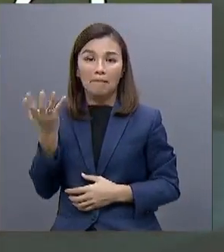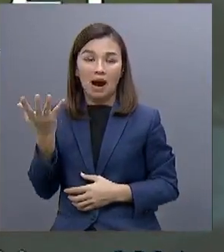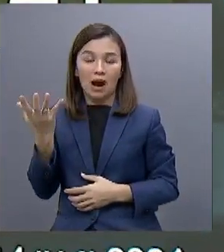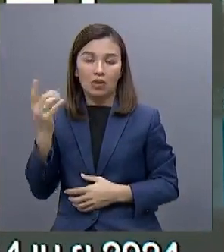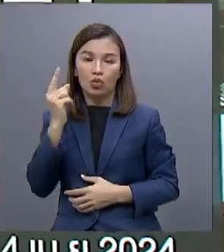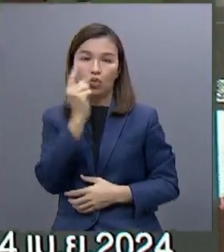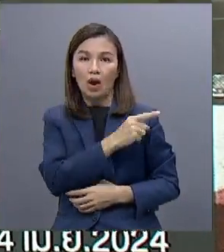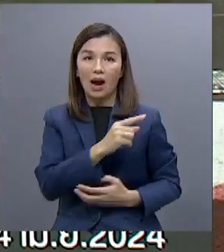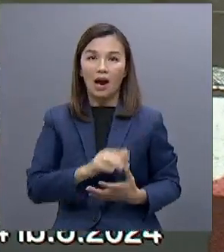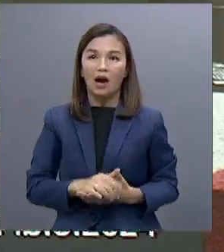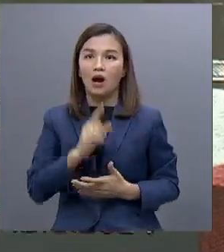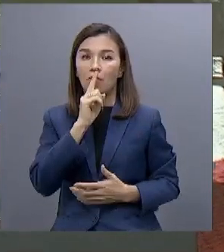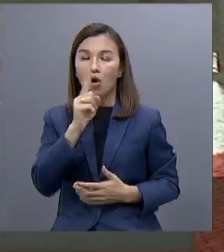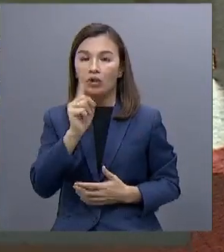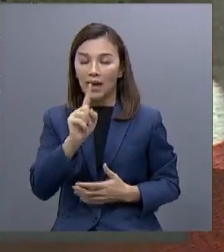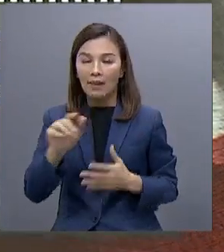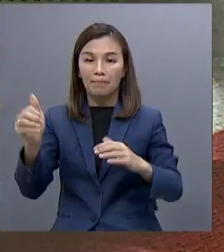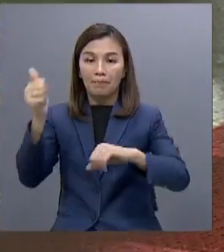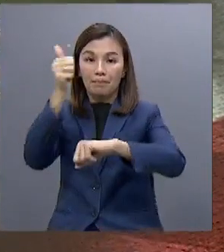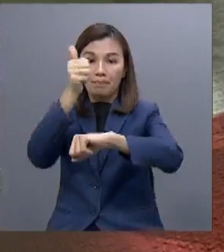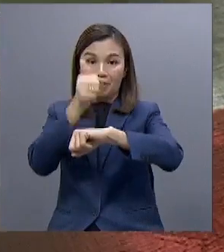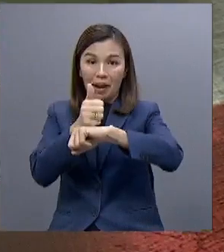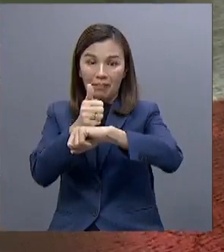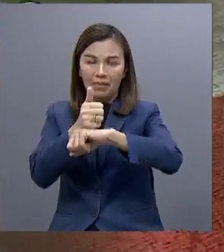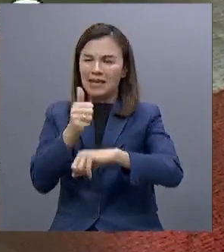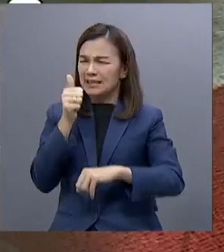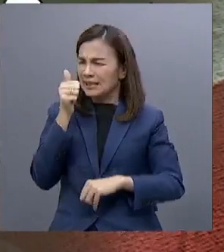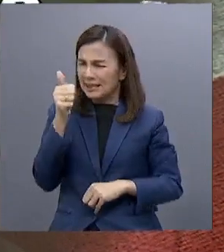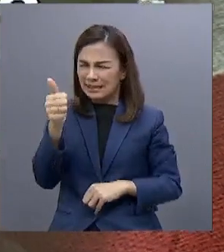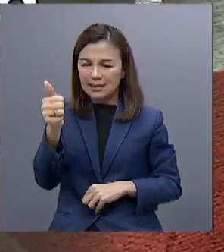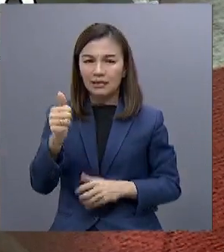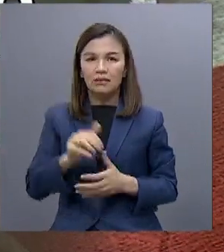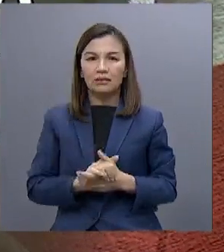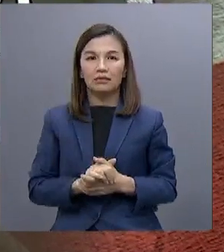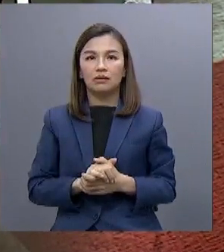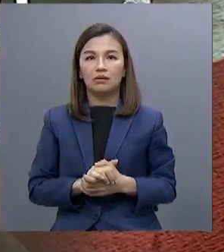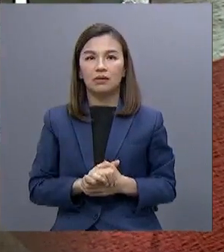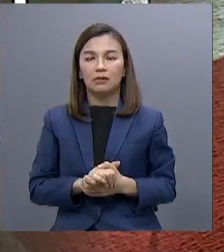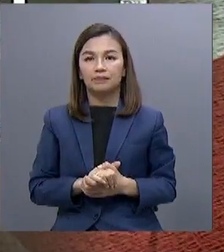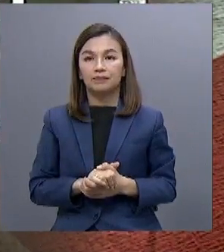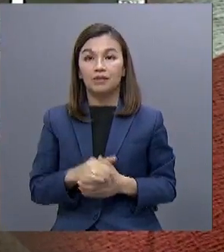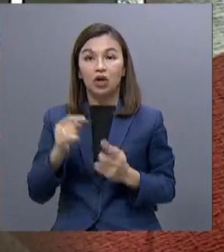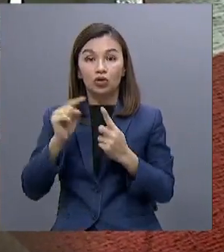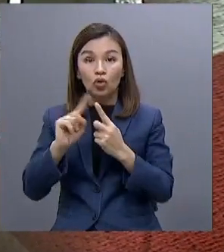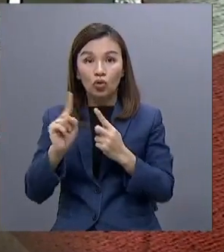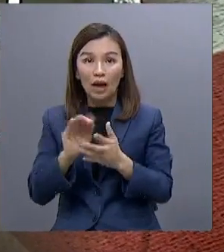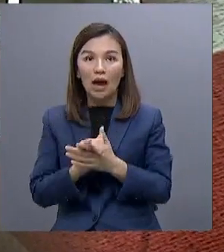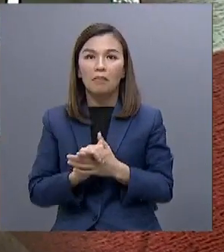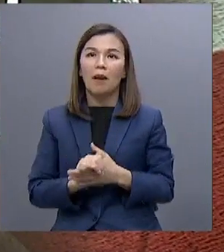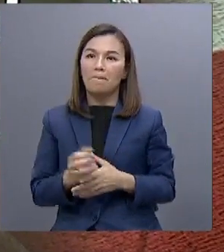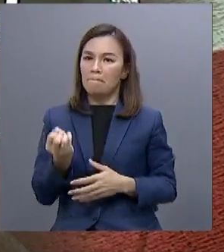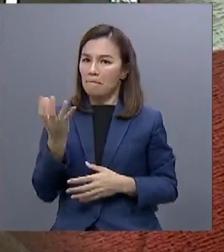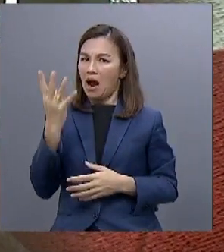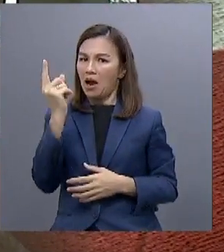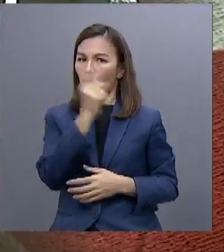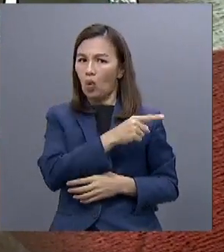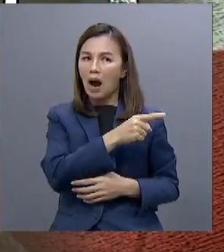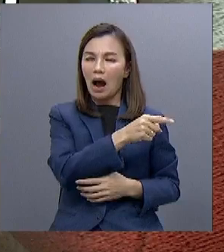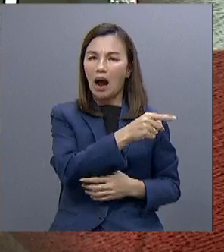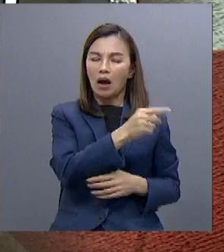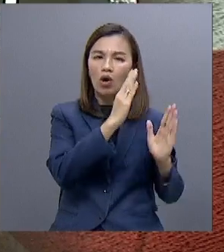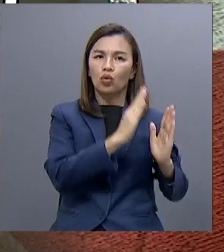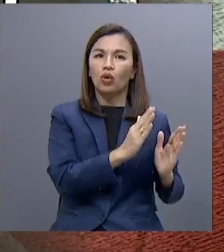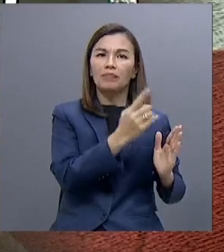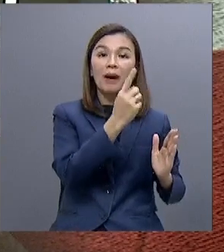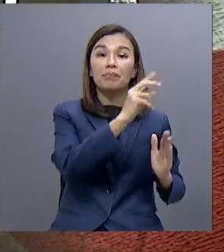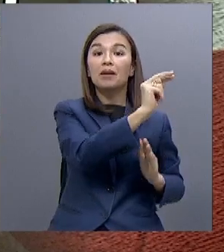ความเห็นว่าทรัมป์จะเป็นประธานาธิบดีที่ดีมากจุดนี้นะคะคะแนนสูงกว่าไบเดนเท่าตัวและถ้าเปรียบเทียบ